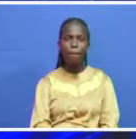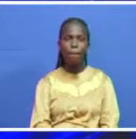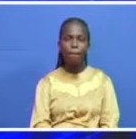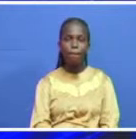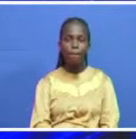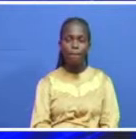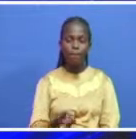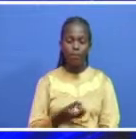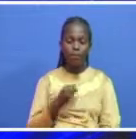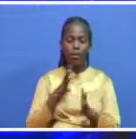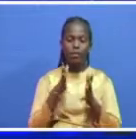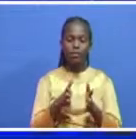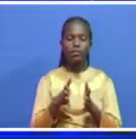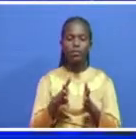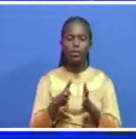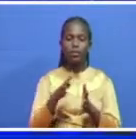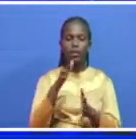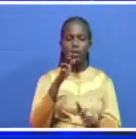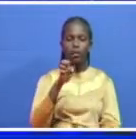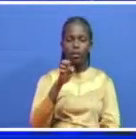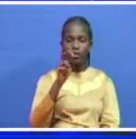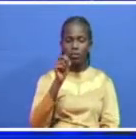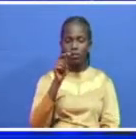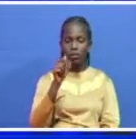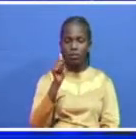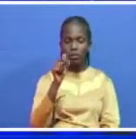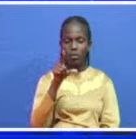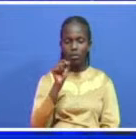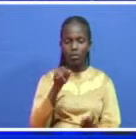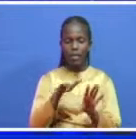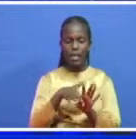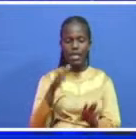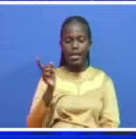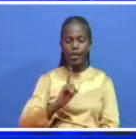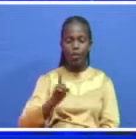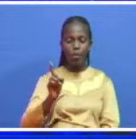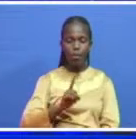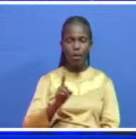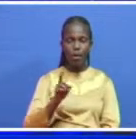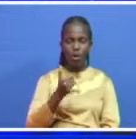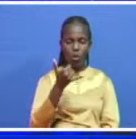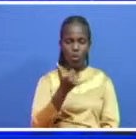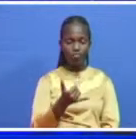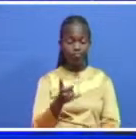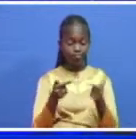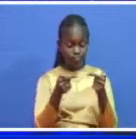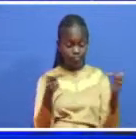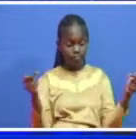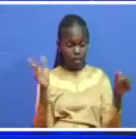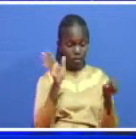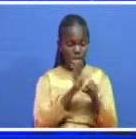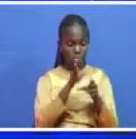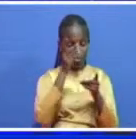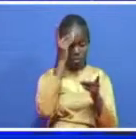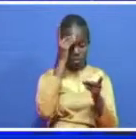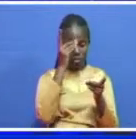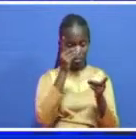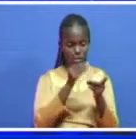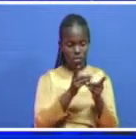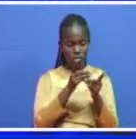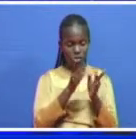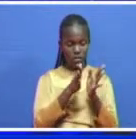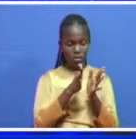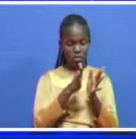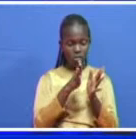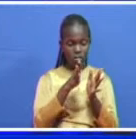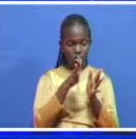ene nyumba sya kuikala na ala masikala ku ya musini wa Ilobi yuni maliana vanene na walani wa serikali ya